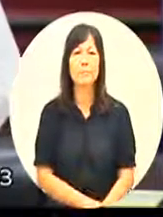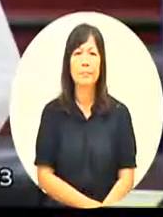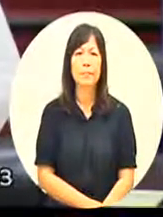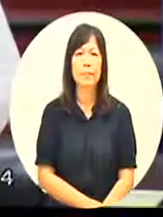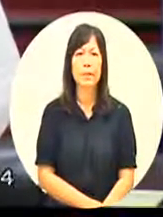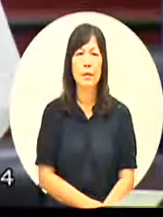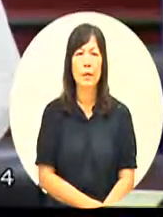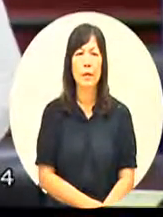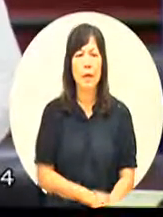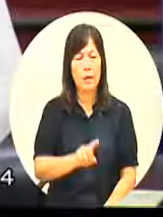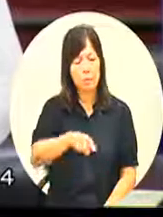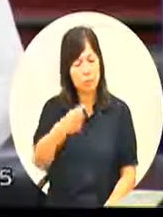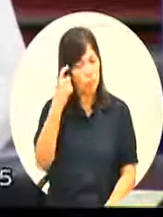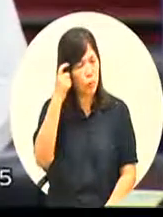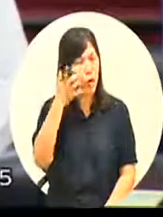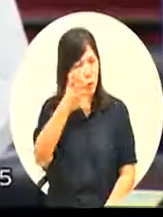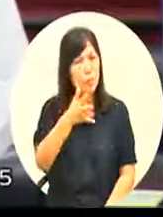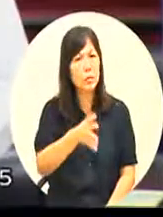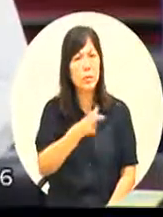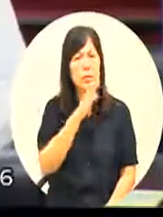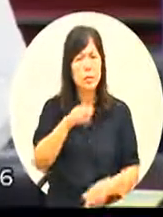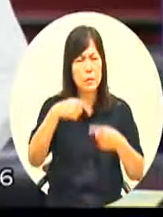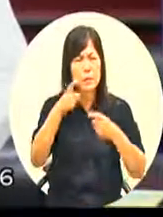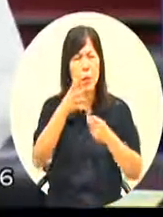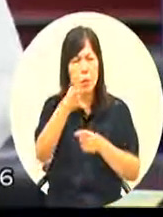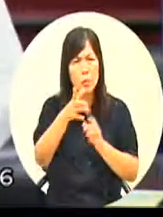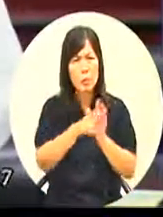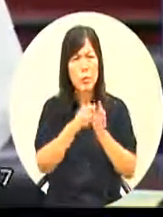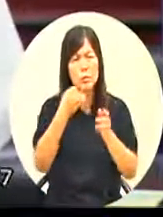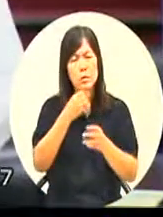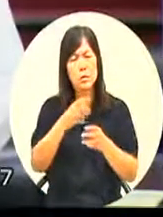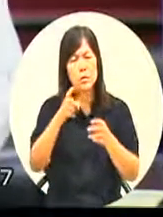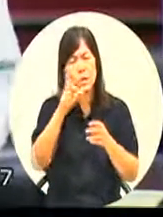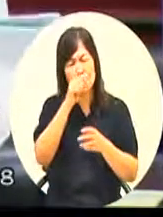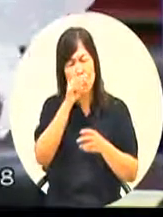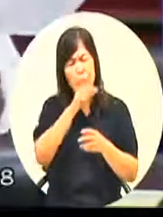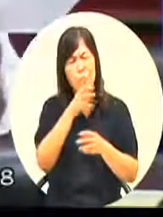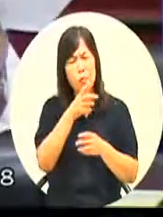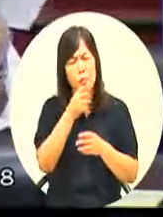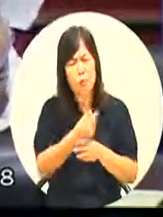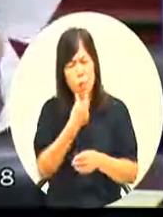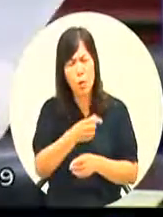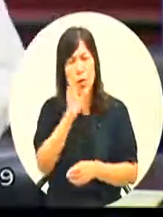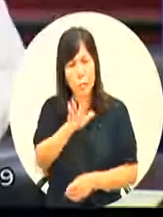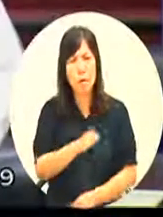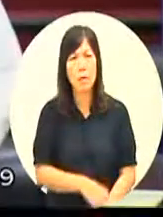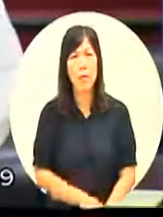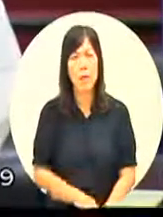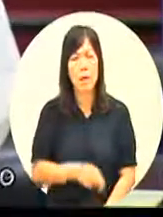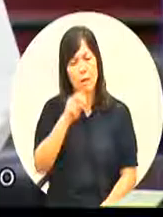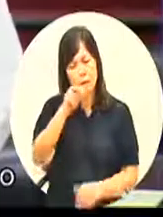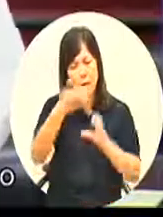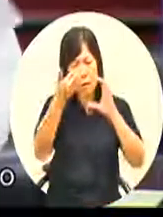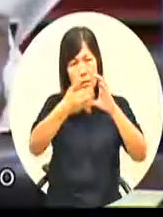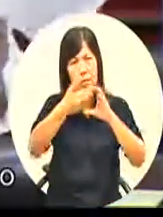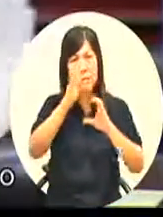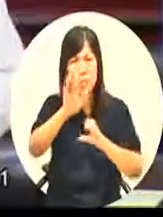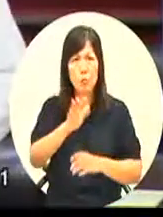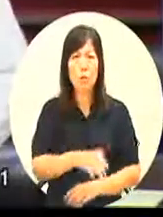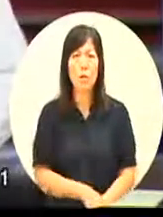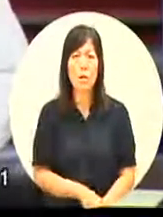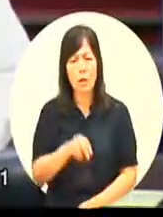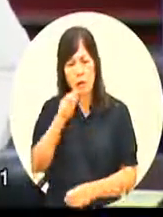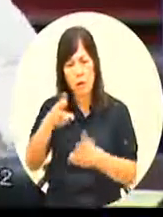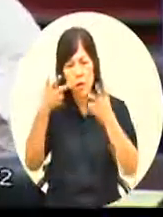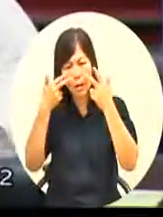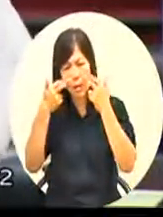是要继续问，就是说其实我们常常这个是老生常谈了，就是说我们常常看电视台哈，但我看原民台